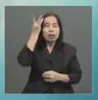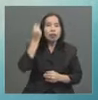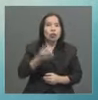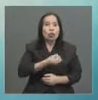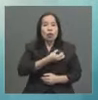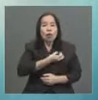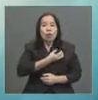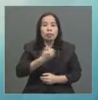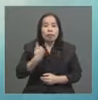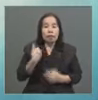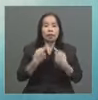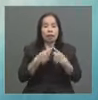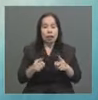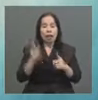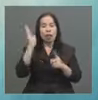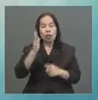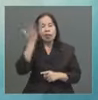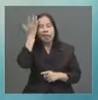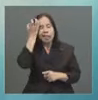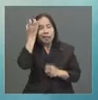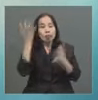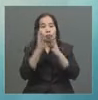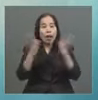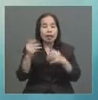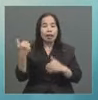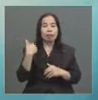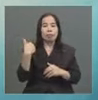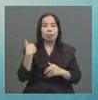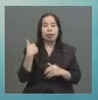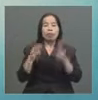นเครียดกับคนเครียดมากนะครับอยู่ประมาณสัก